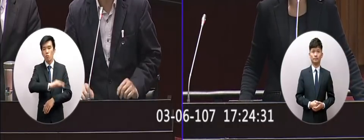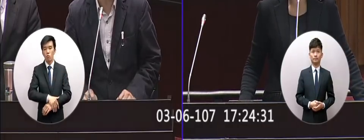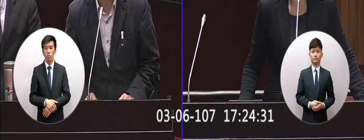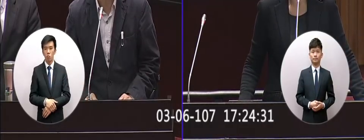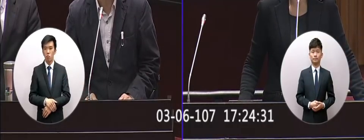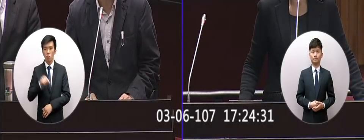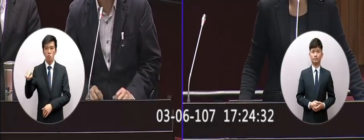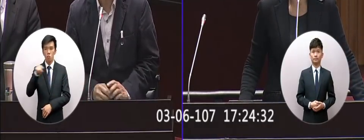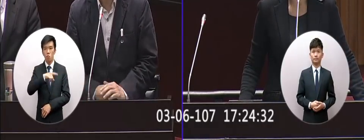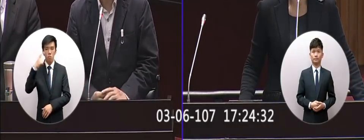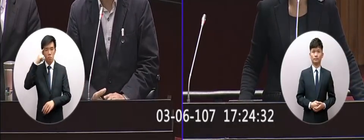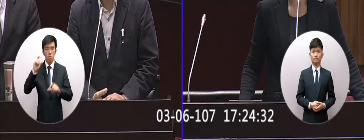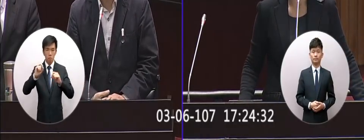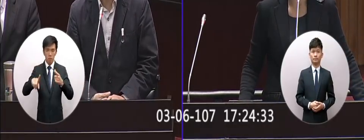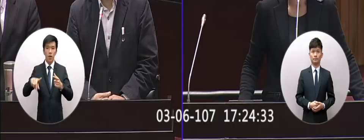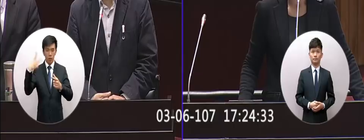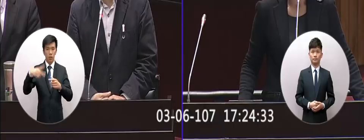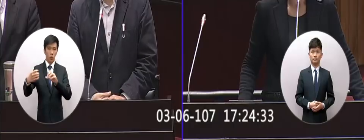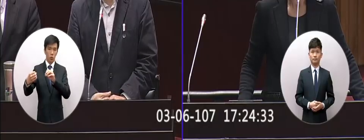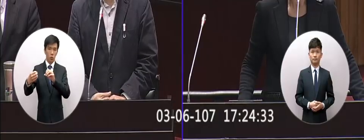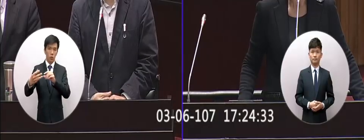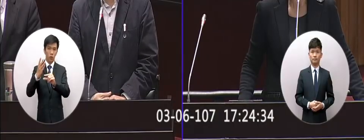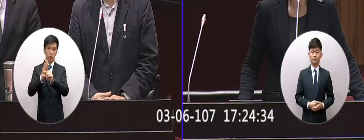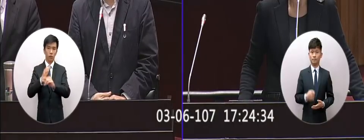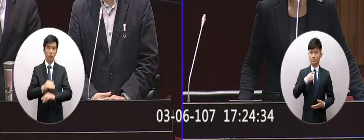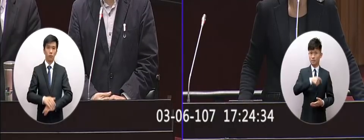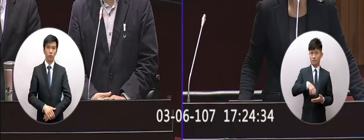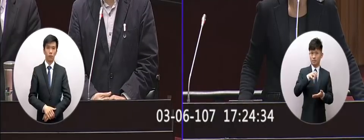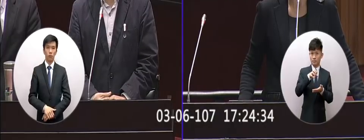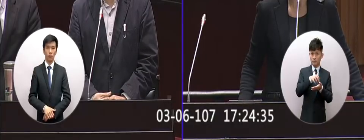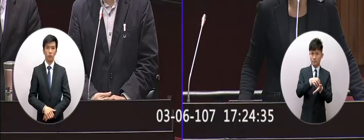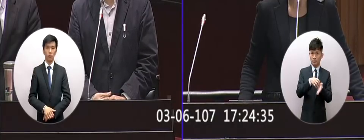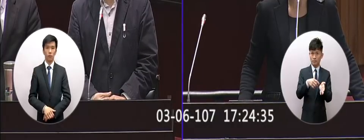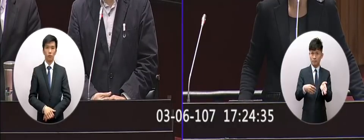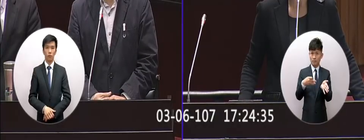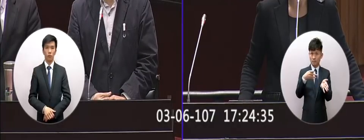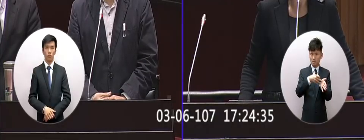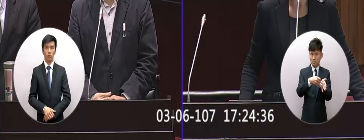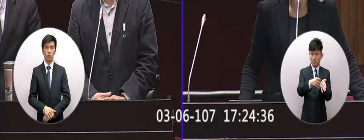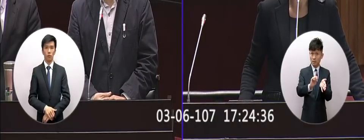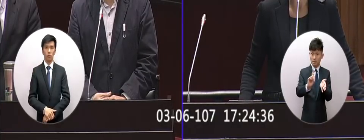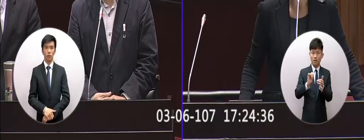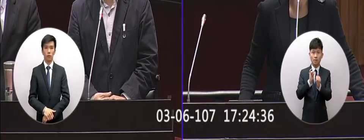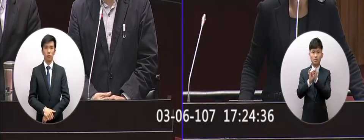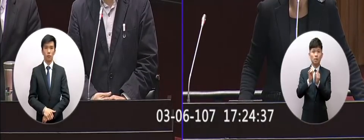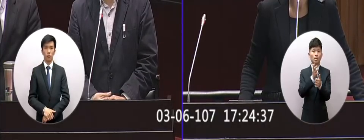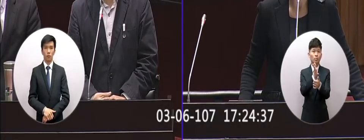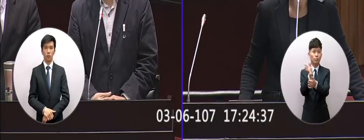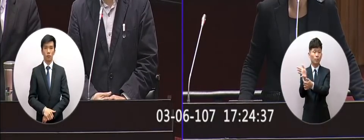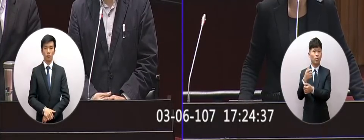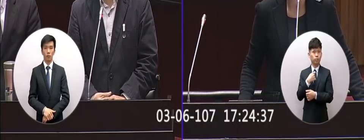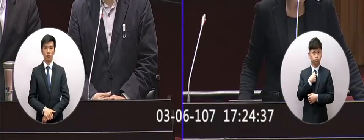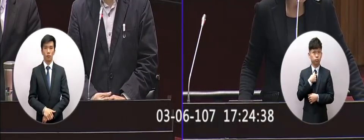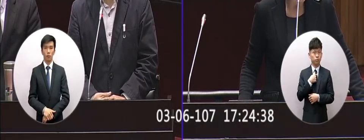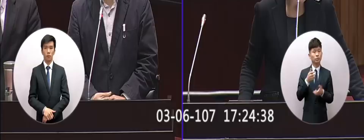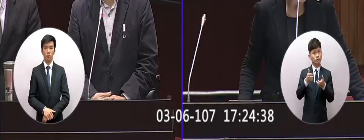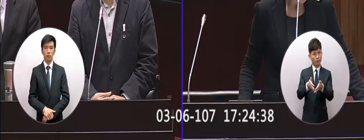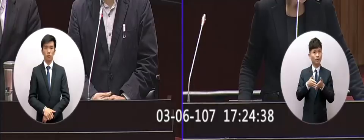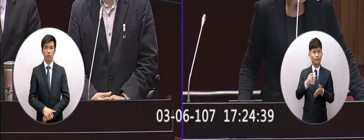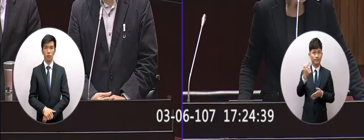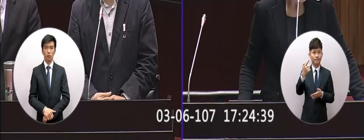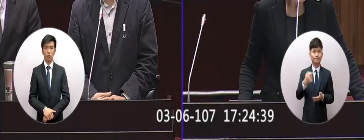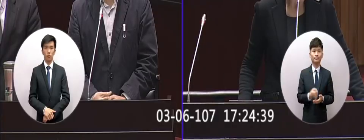现是不同的价值，我们在沟通之中。 身份证上面要放什么要看社会的意见，这个非常的重